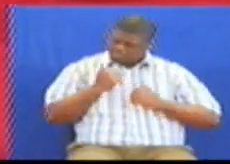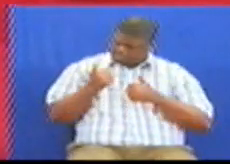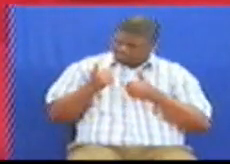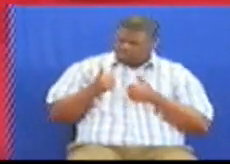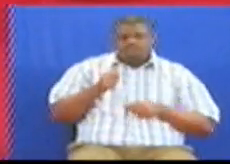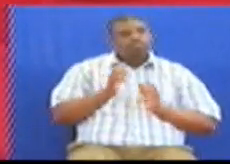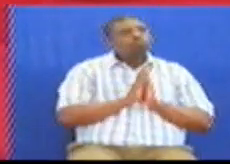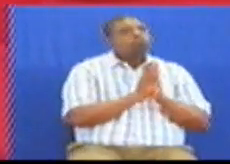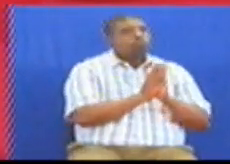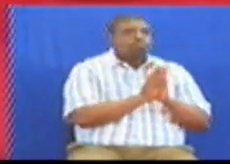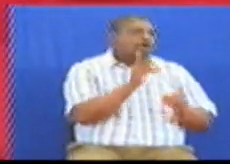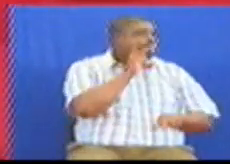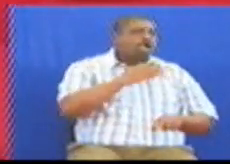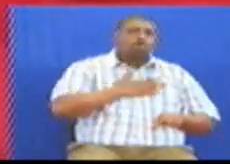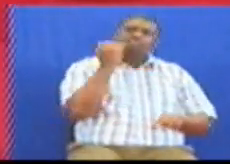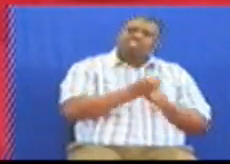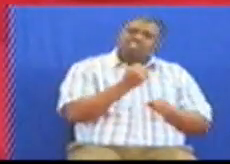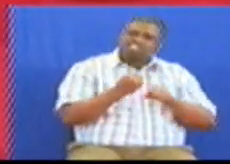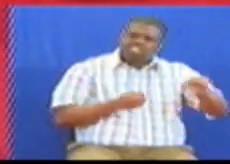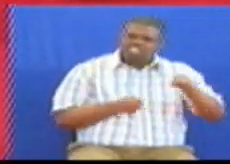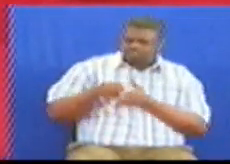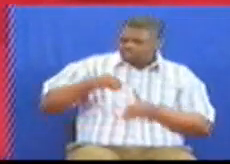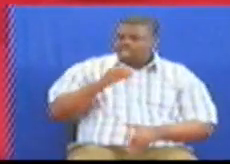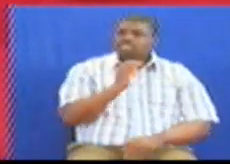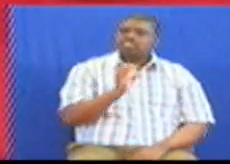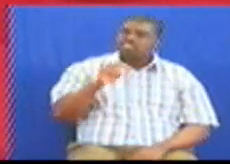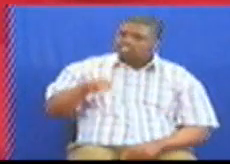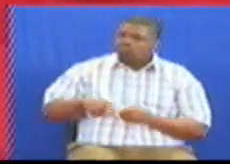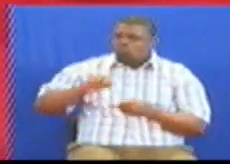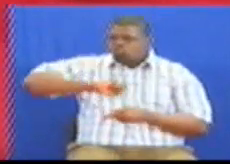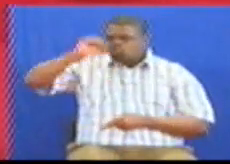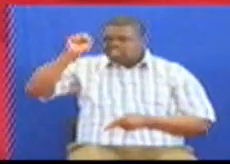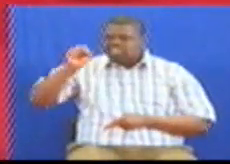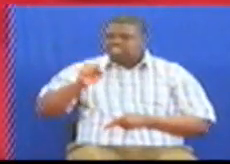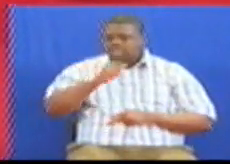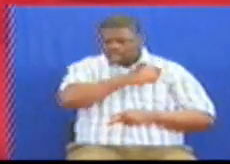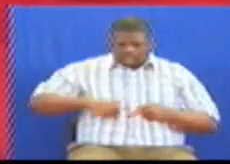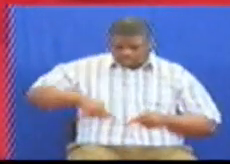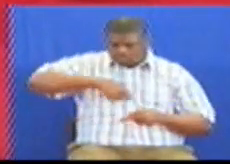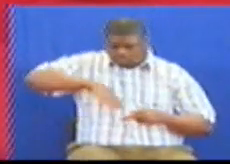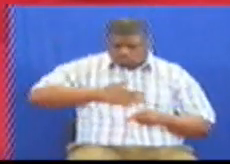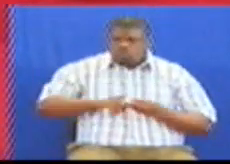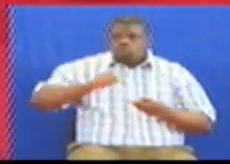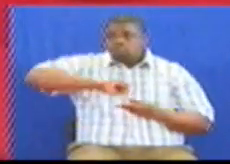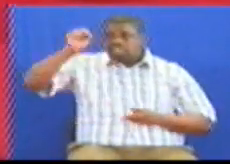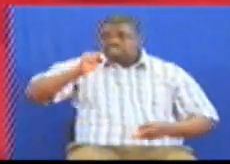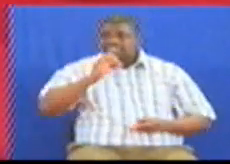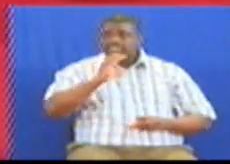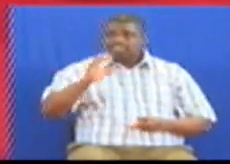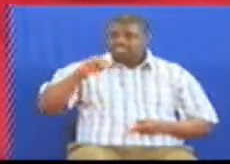kazi hili kwa maslahi ya chama chetu cha mapinduzi, kwa maslahi ya ushindi wa rais wetu na mbunge wao kwa ujumla. Mheshimiwa naibu spika, naunga mkono